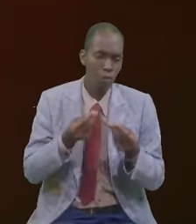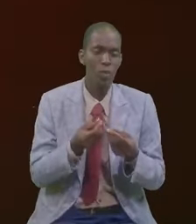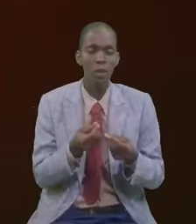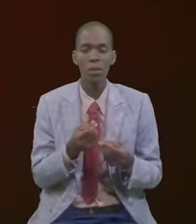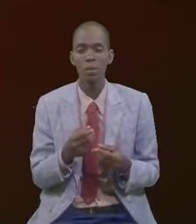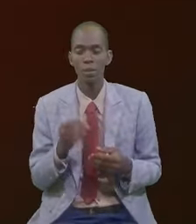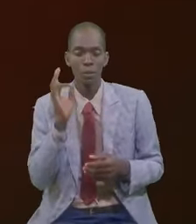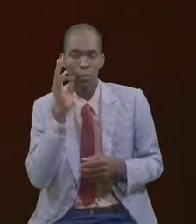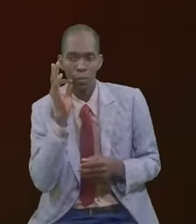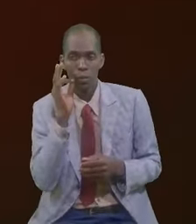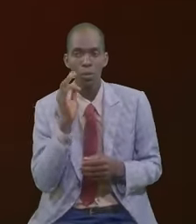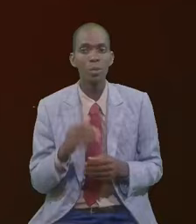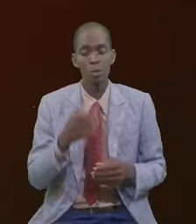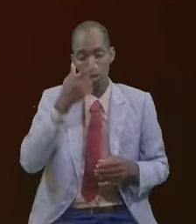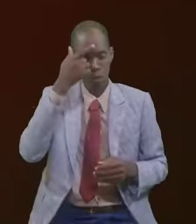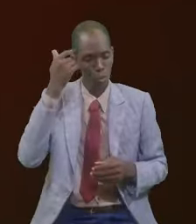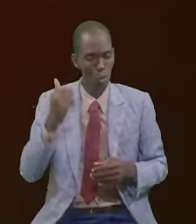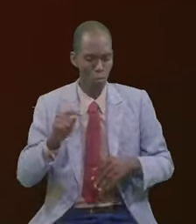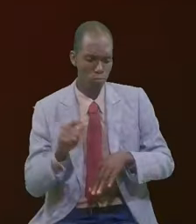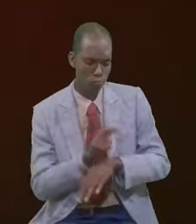nutritionnels, parce que